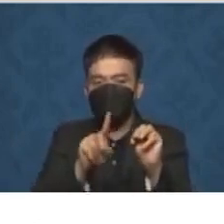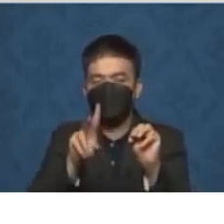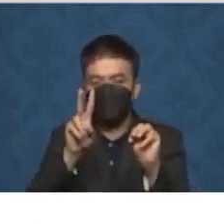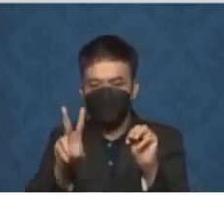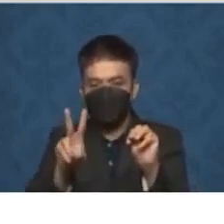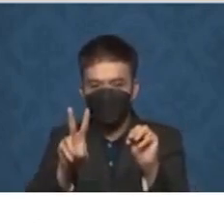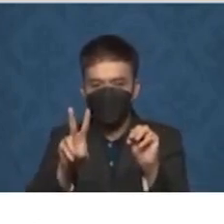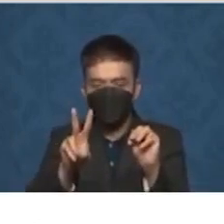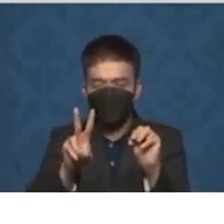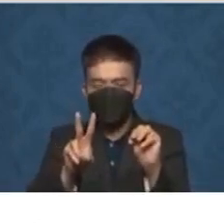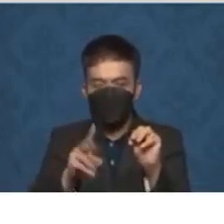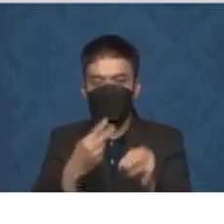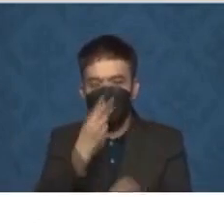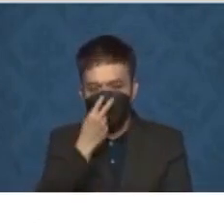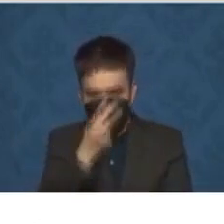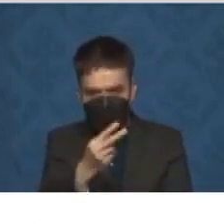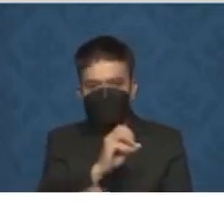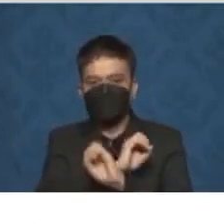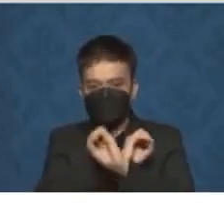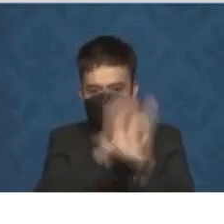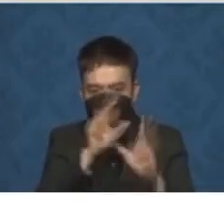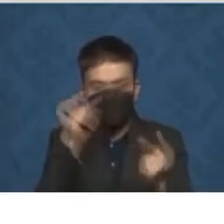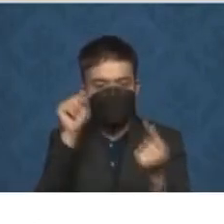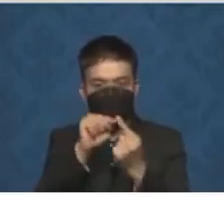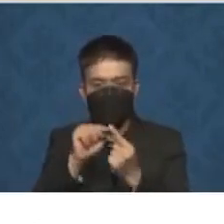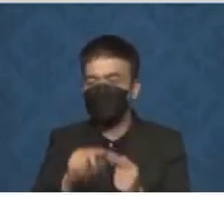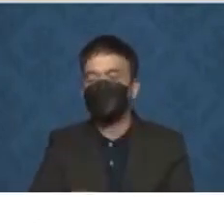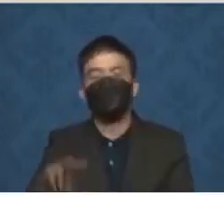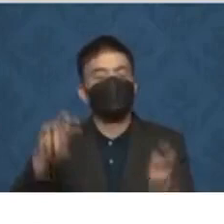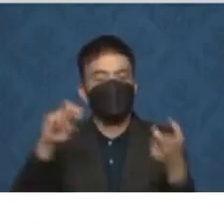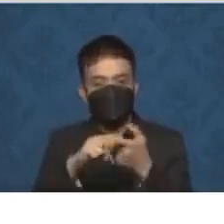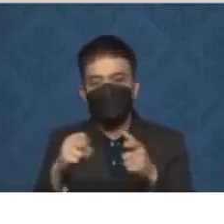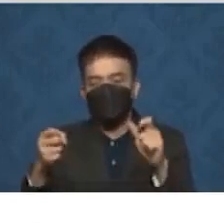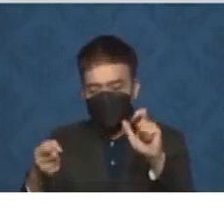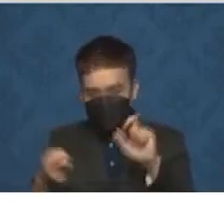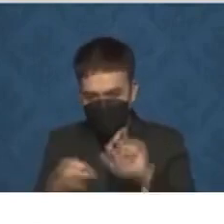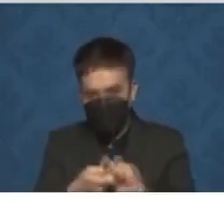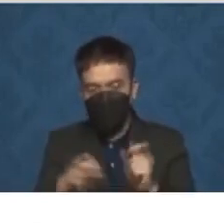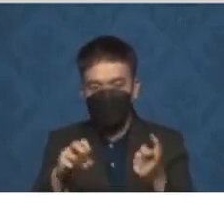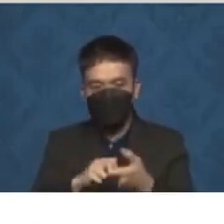นะครับย่อมเห็นเป็นที่ประจักษ์ว่าจะนำไปสู่การ